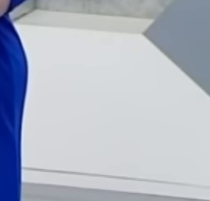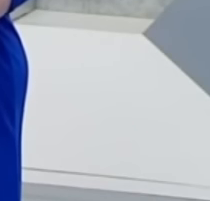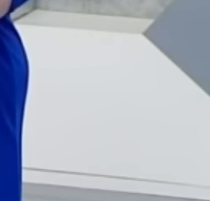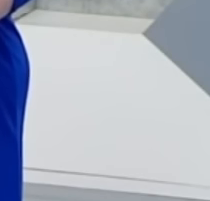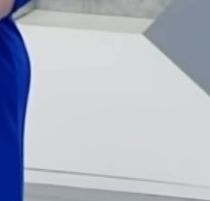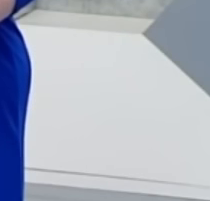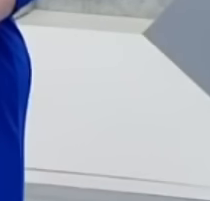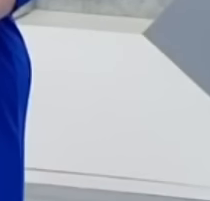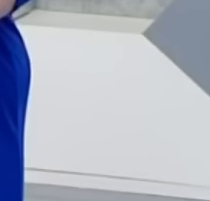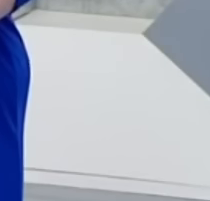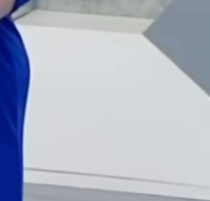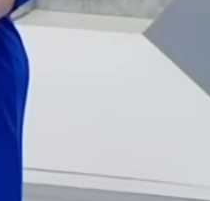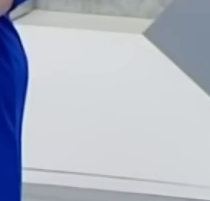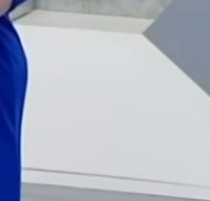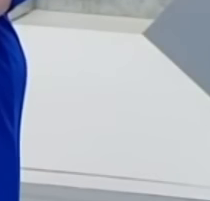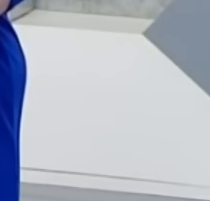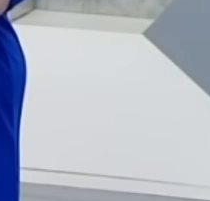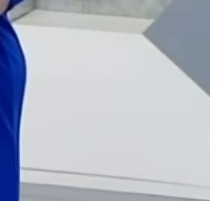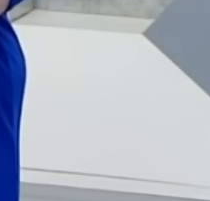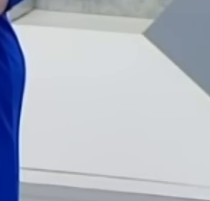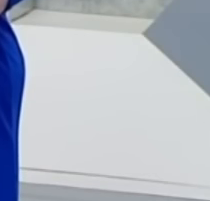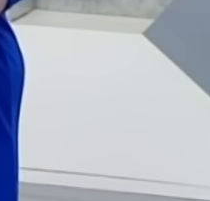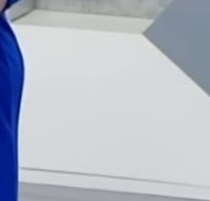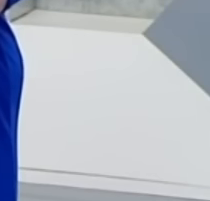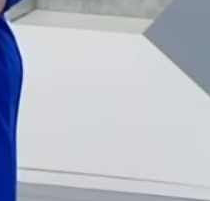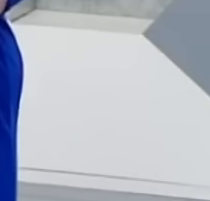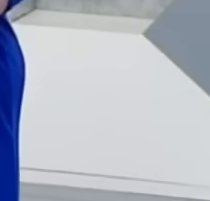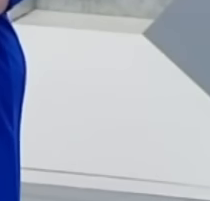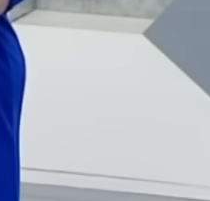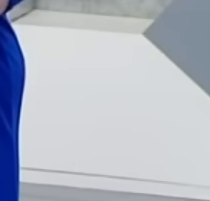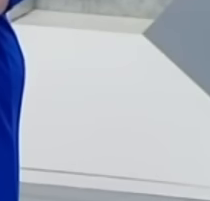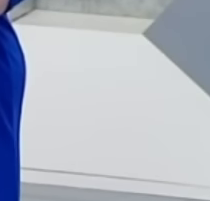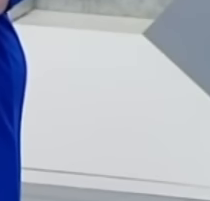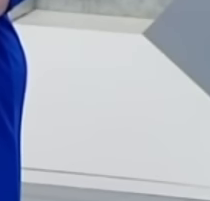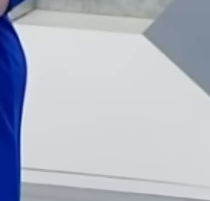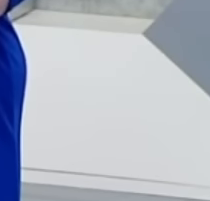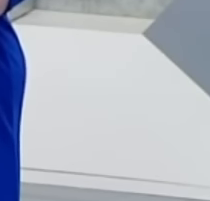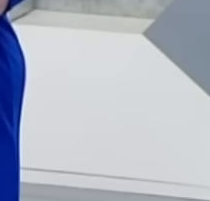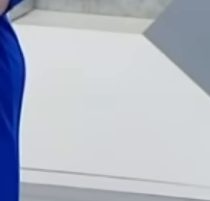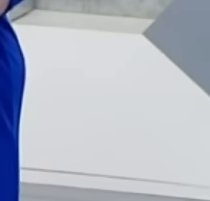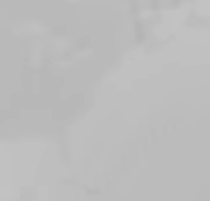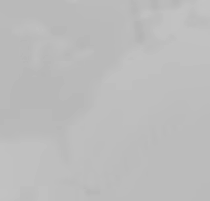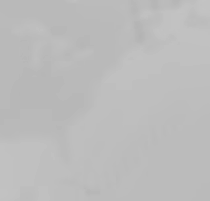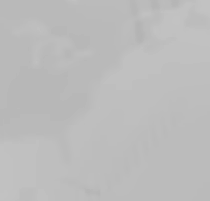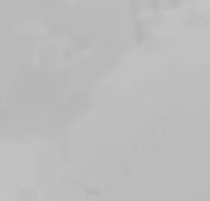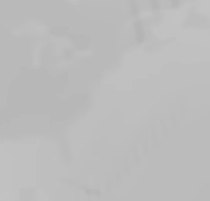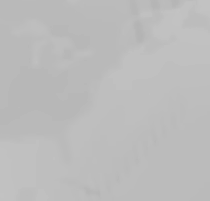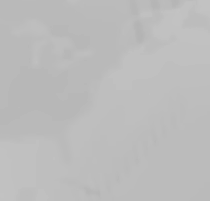GMA Pinoy TV at sa www.gmanews.tv.